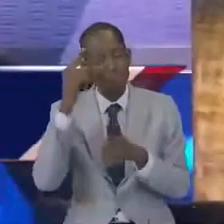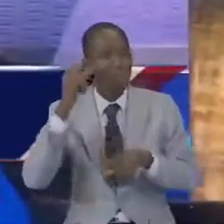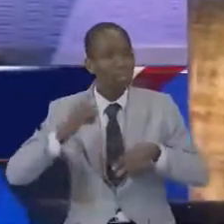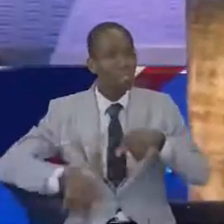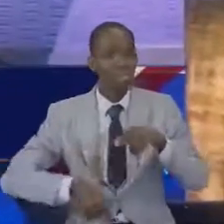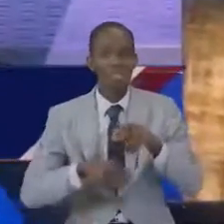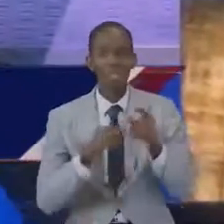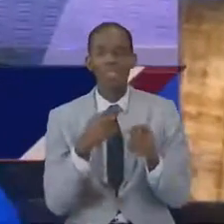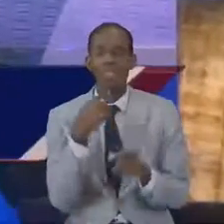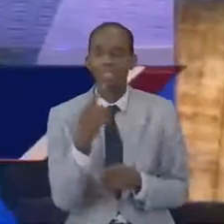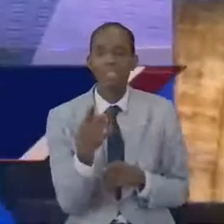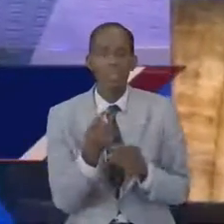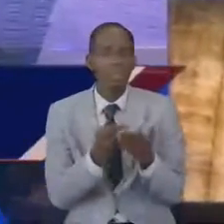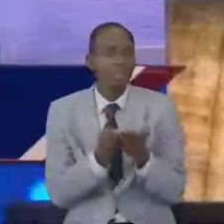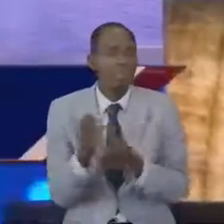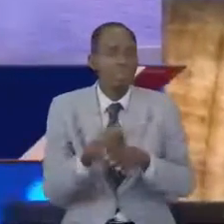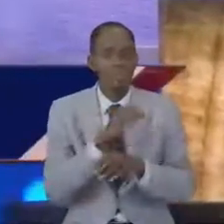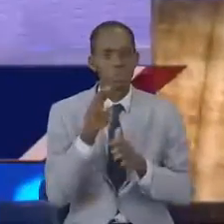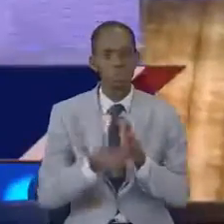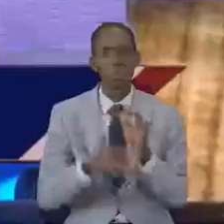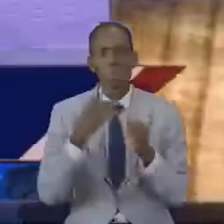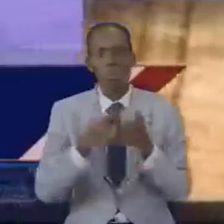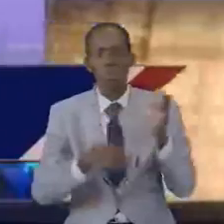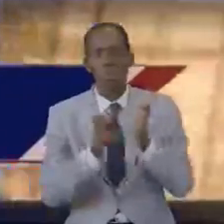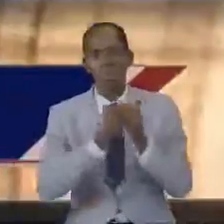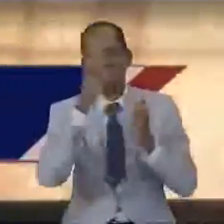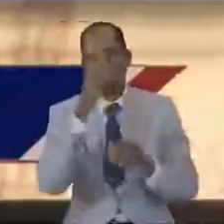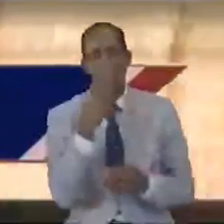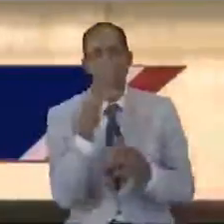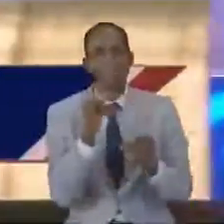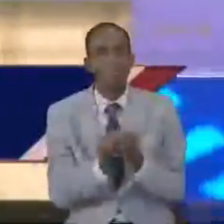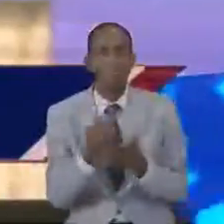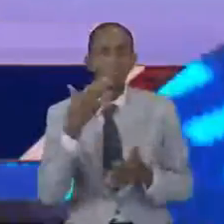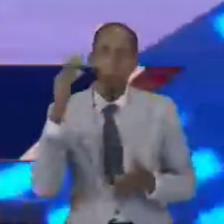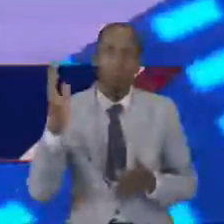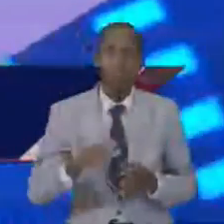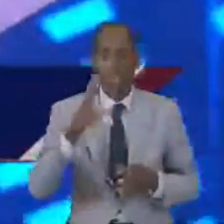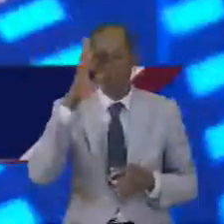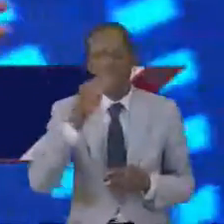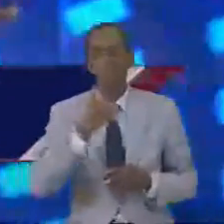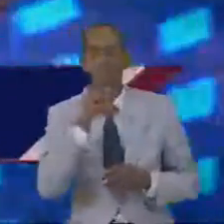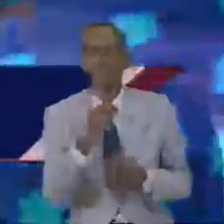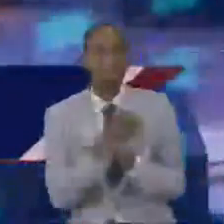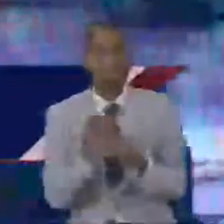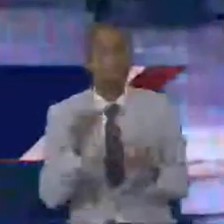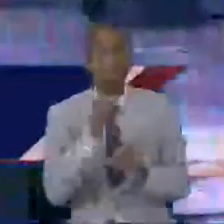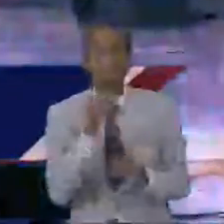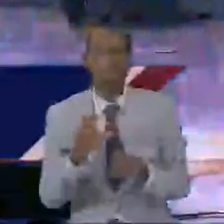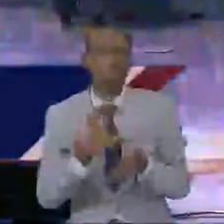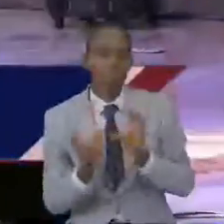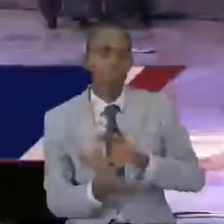parce qu'il ne peut pas dire toute la vérité la véracité de ce qu'il apporte l'homme pervers excite il n'est pas